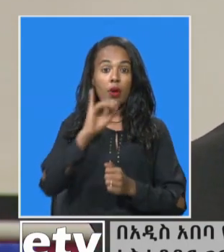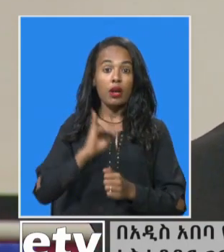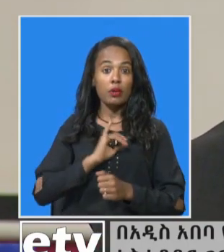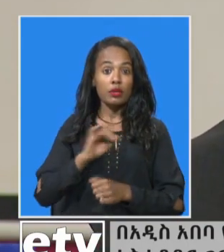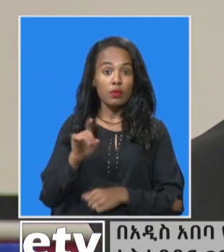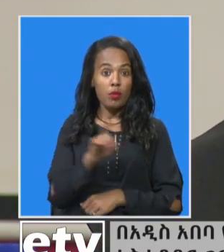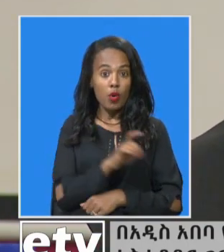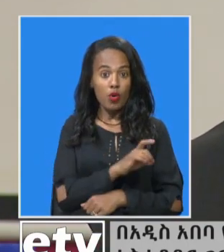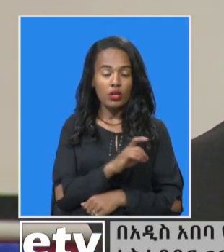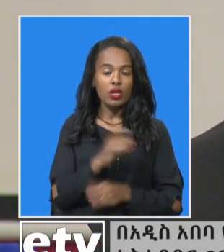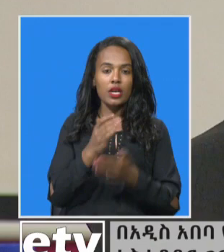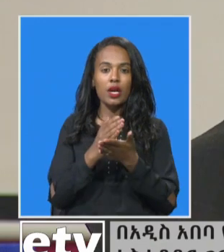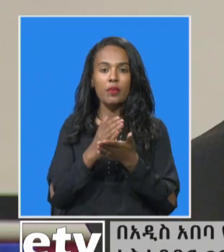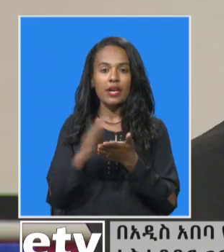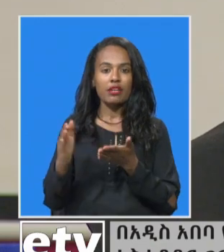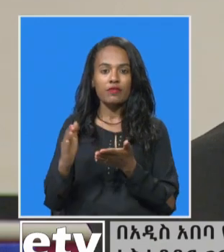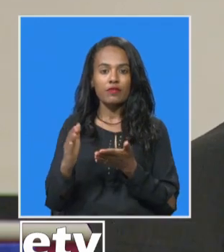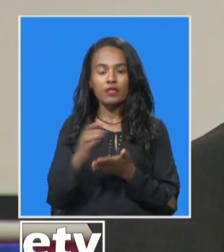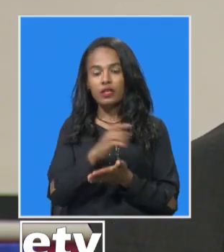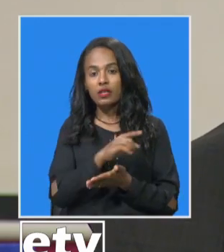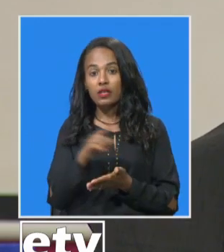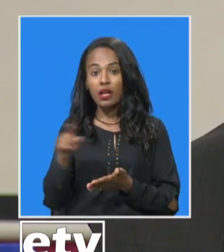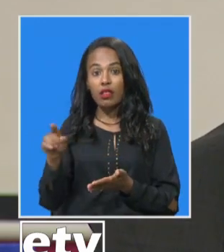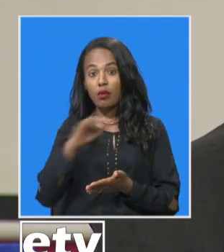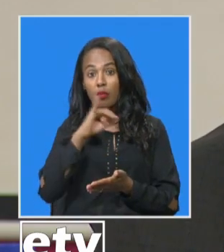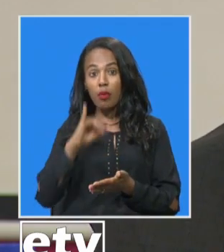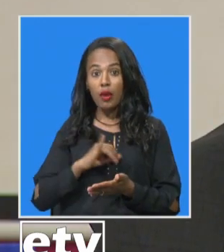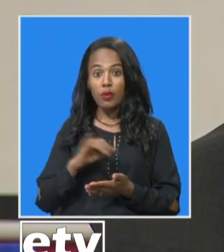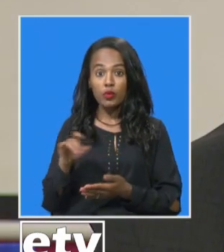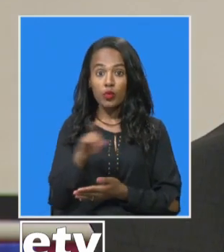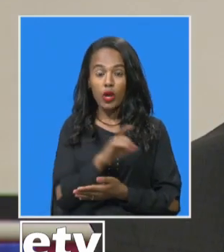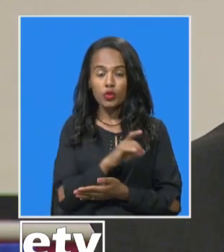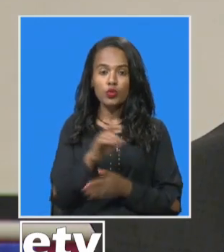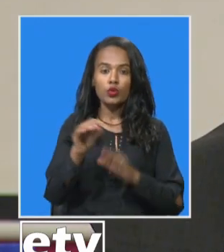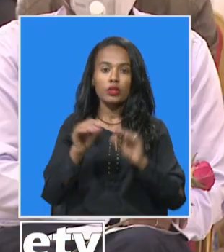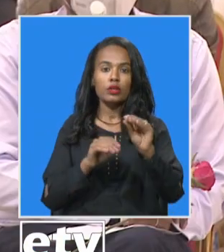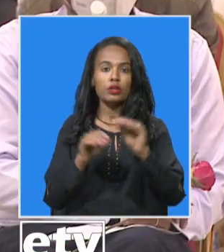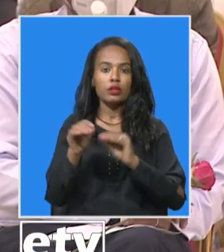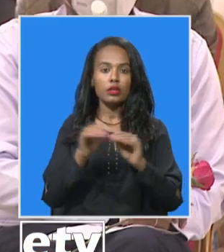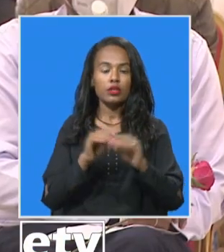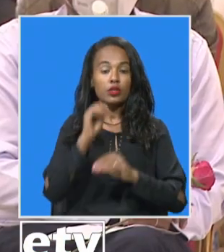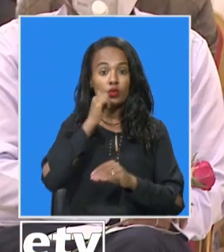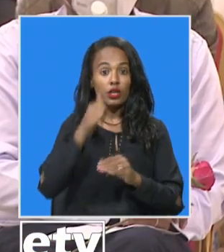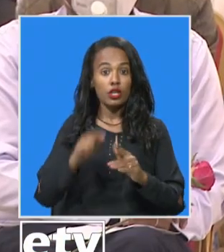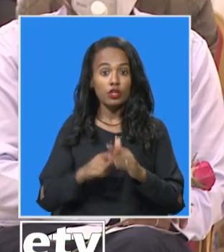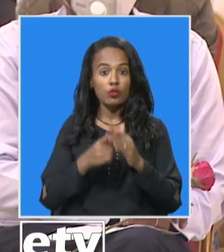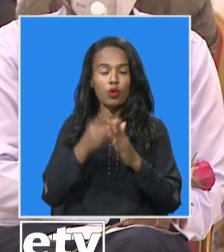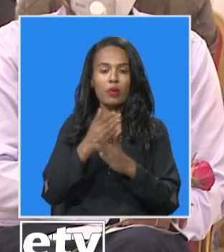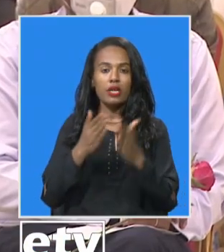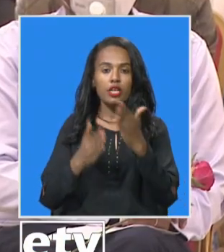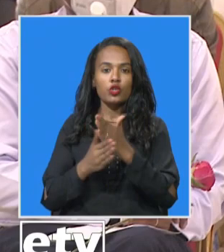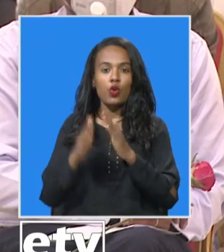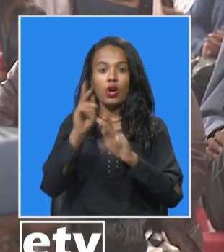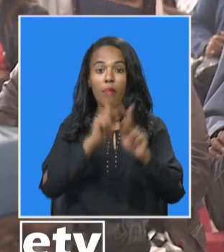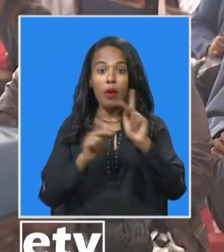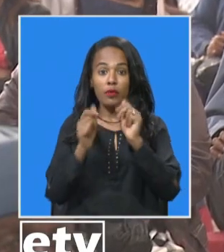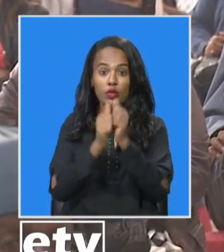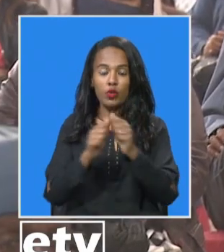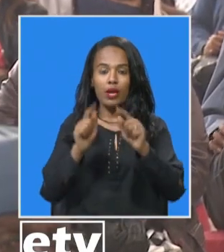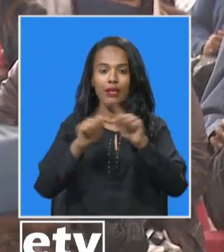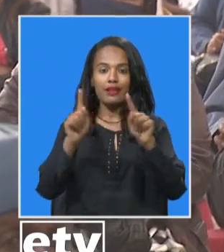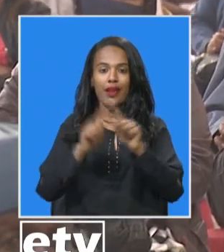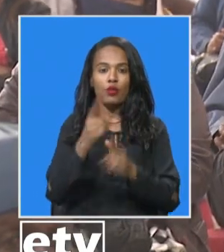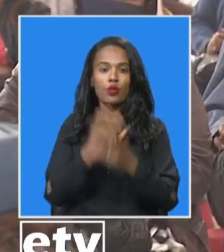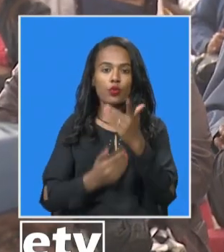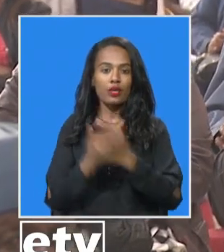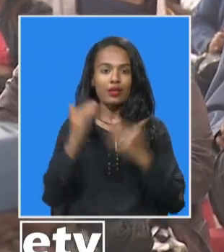በጋራ ባለቤት በመሆን ለመቅረፍ እናንተም ባለቤት ሆናችሁ እንድትንቀሳቀሱ ከነገ ጀምሮ በየደረጃው ከማህበረሰቡ ጋር የተለያዩ